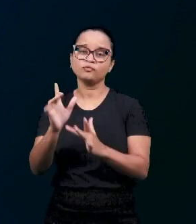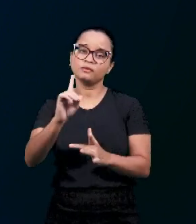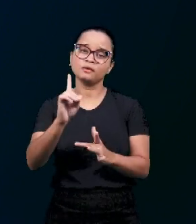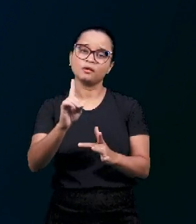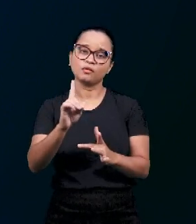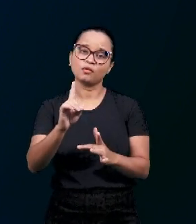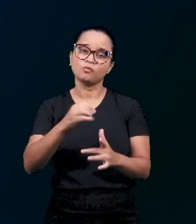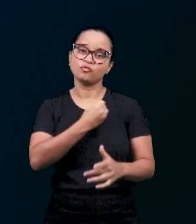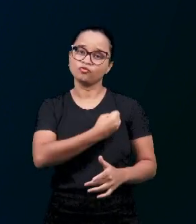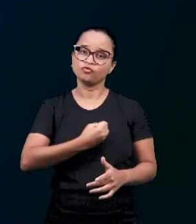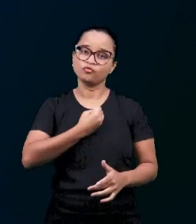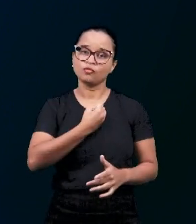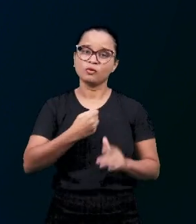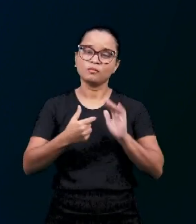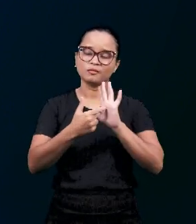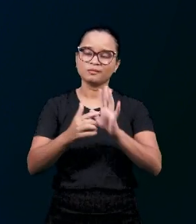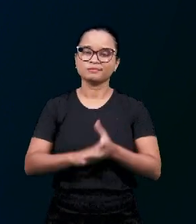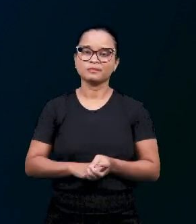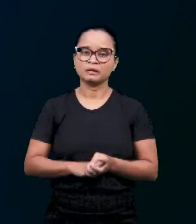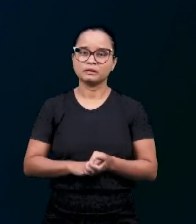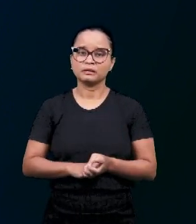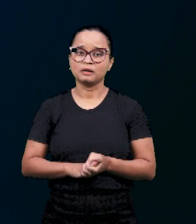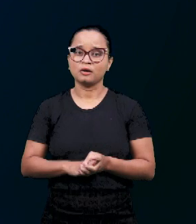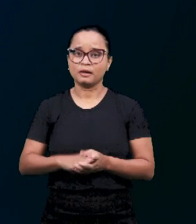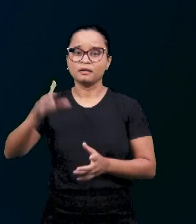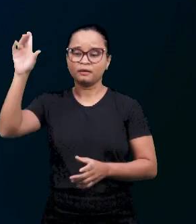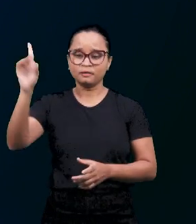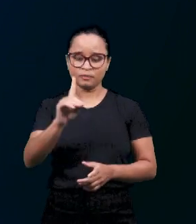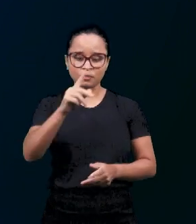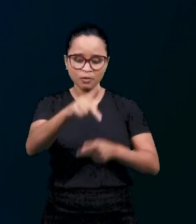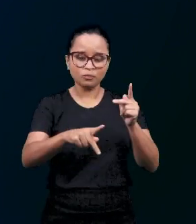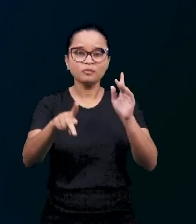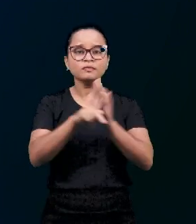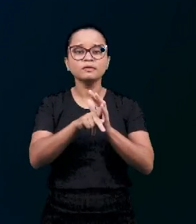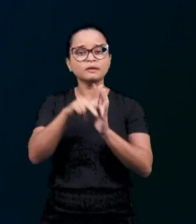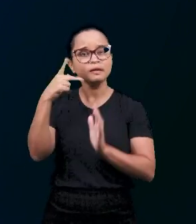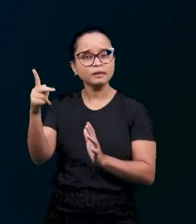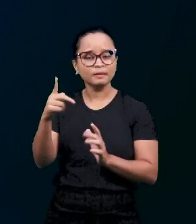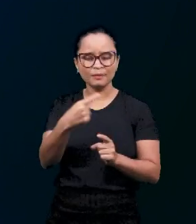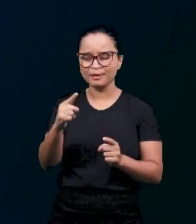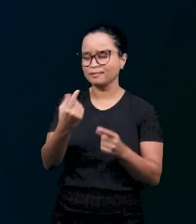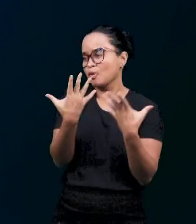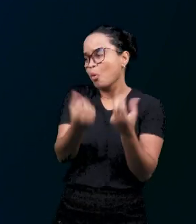1, 11. Il est venu pour les siens et les siens ne l'ont pas reçu.